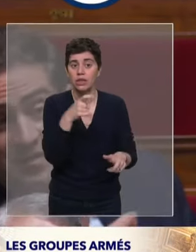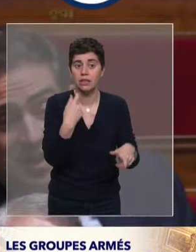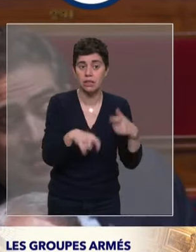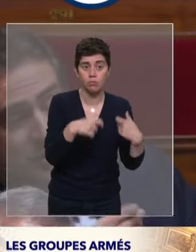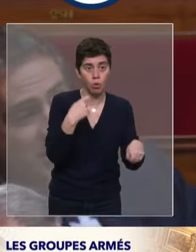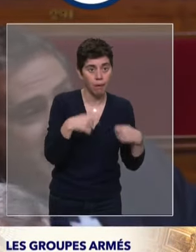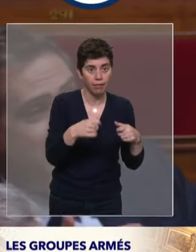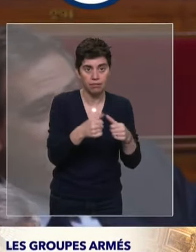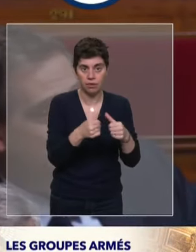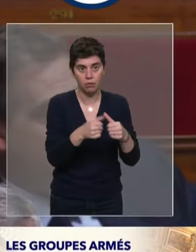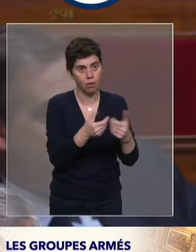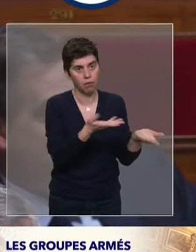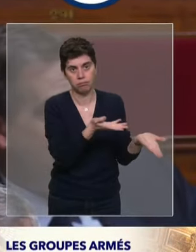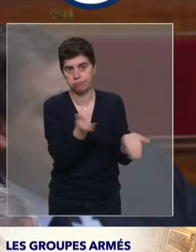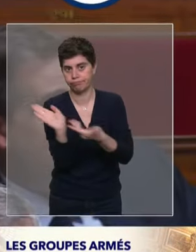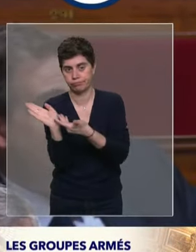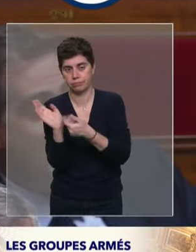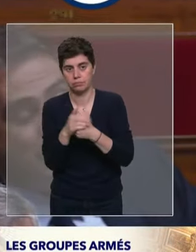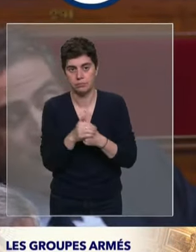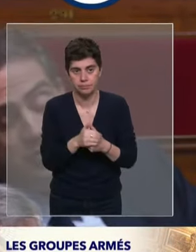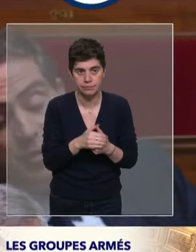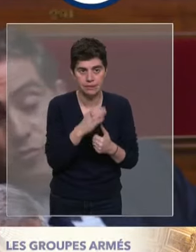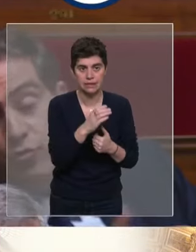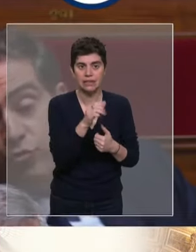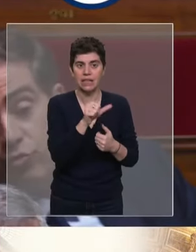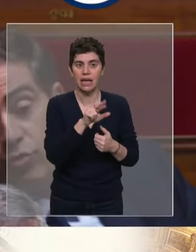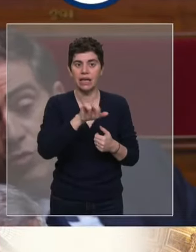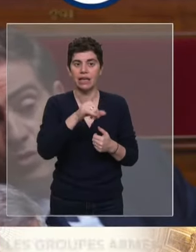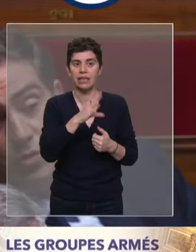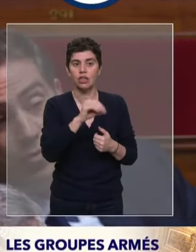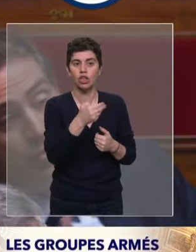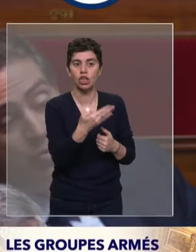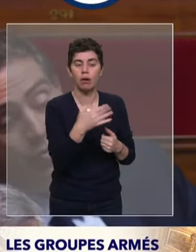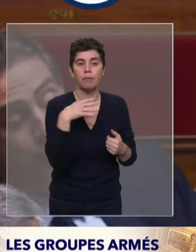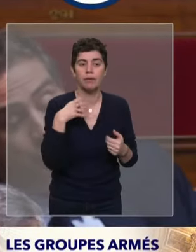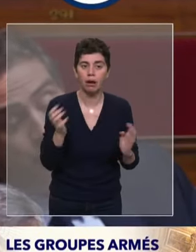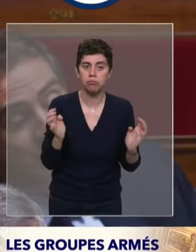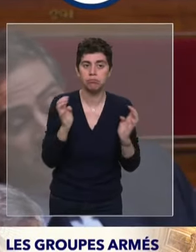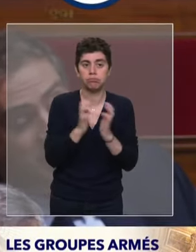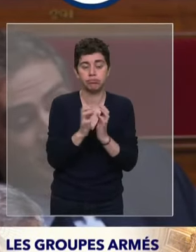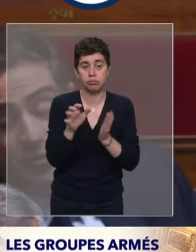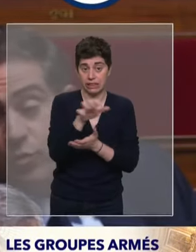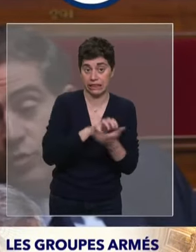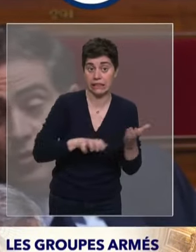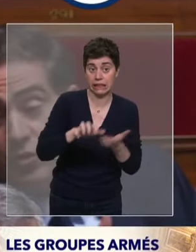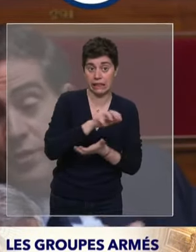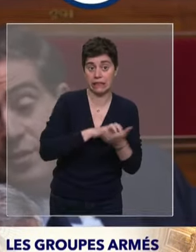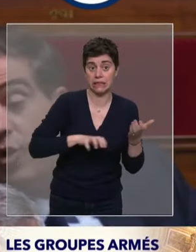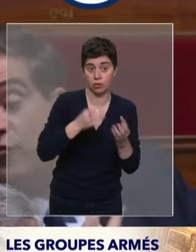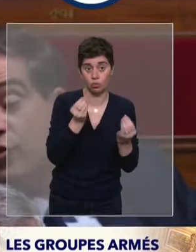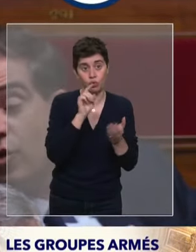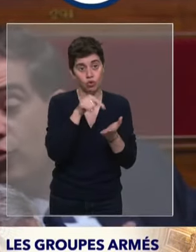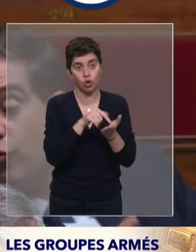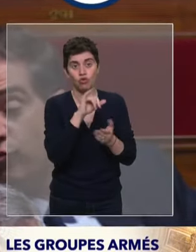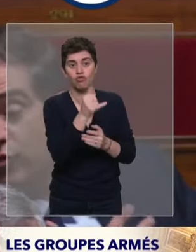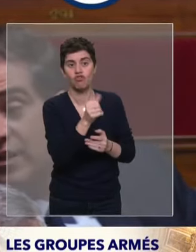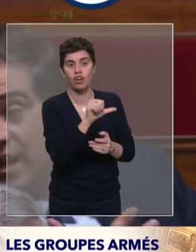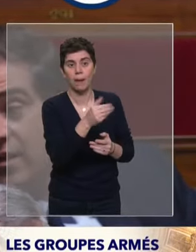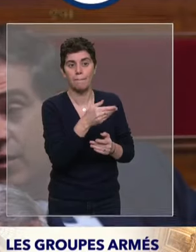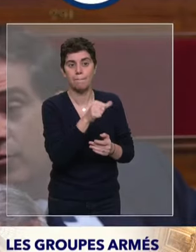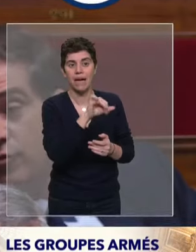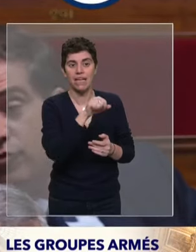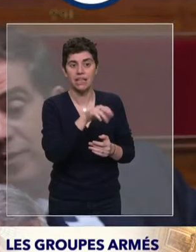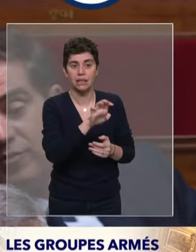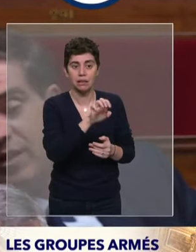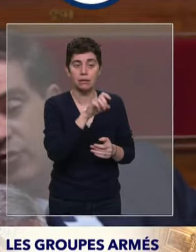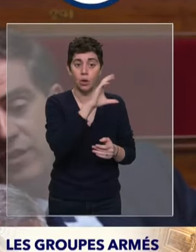évacués. La communauté des Caraïbes, la CARICOM, a tenu une réunion de crise en Jamaïque avec les représentants de l'ONU et plusieurs pays, dont la